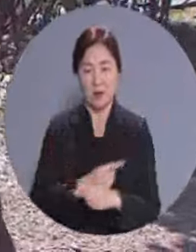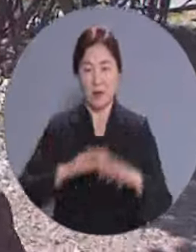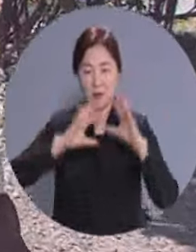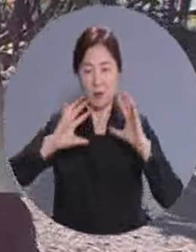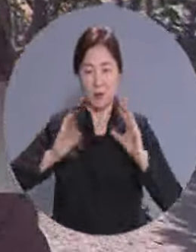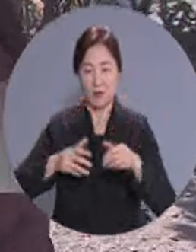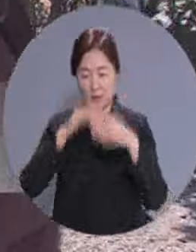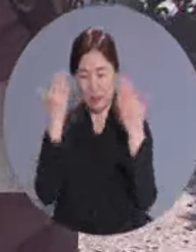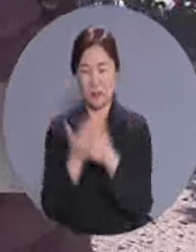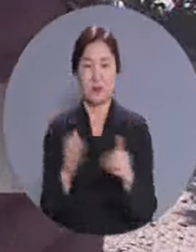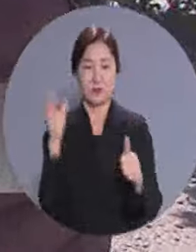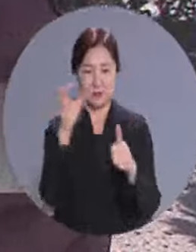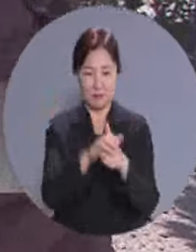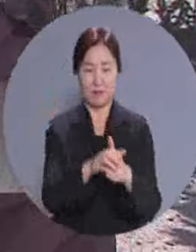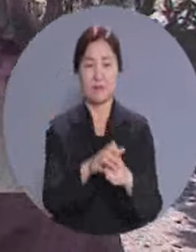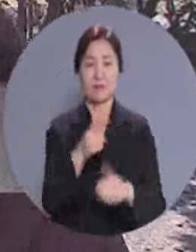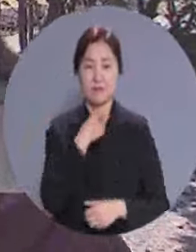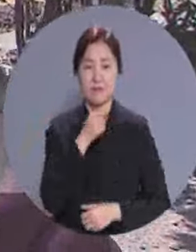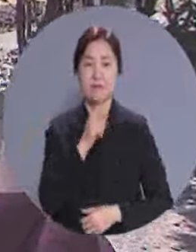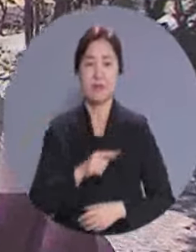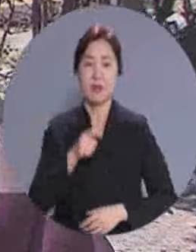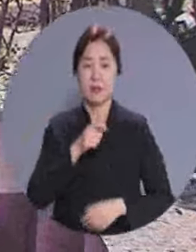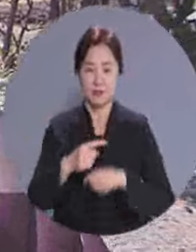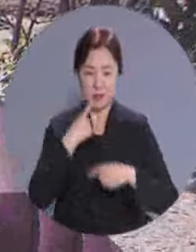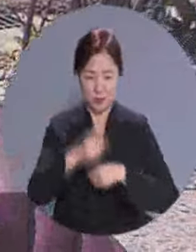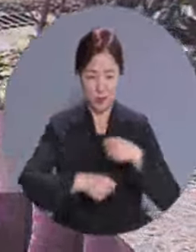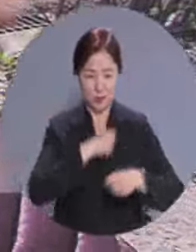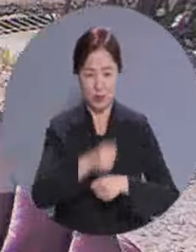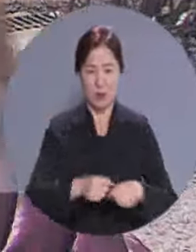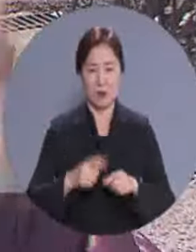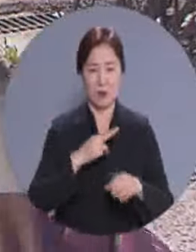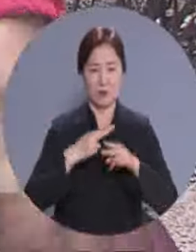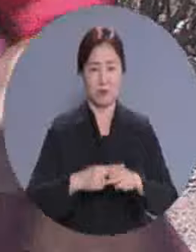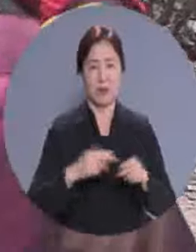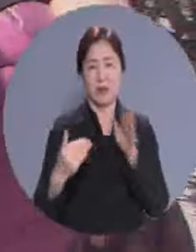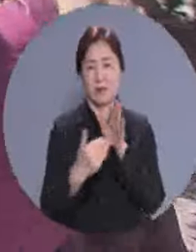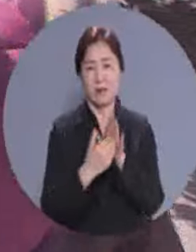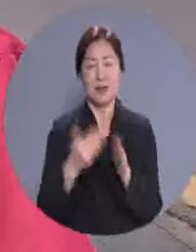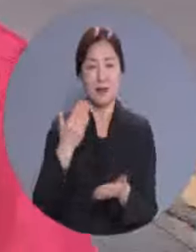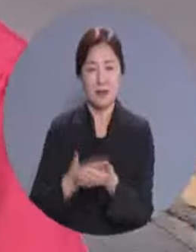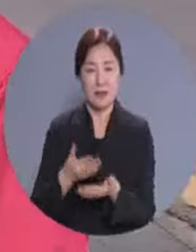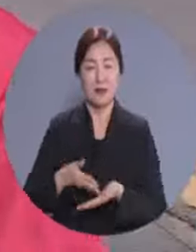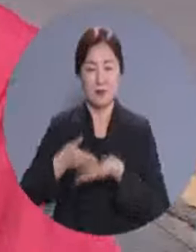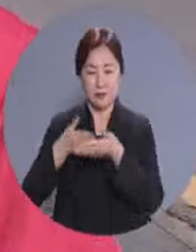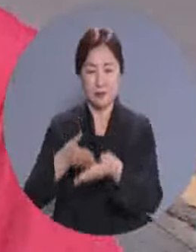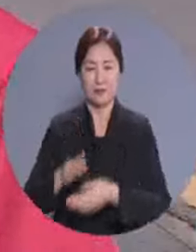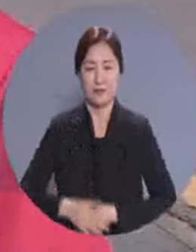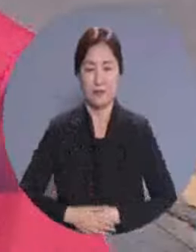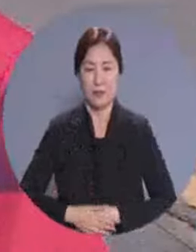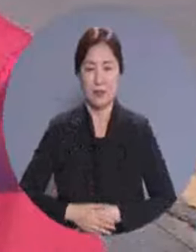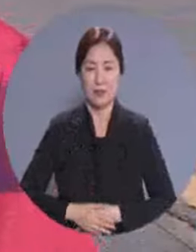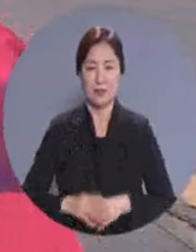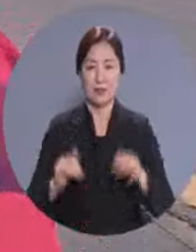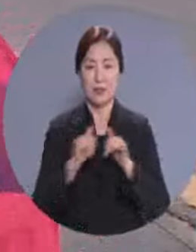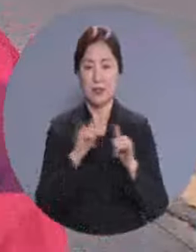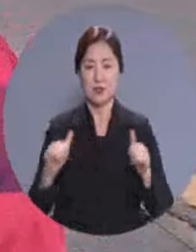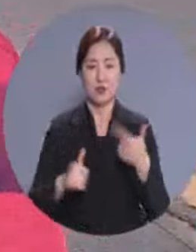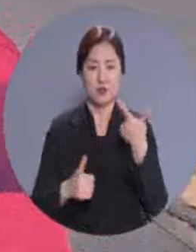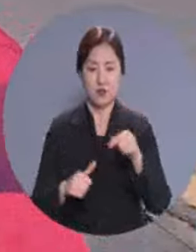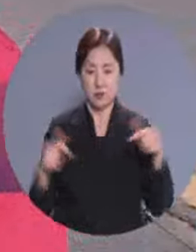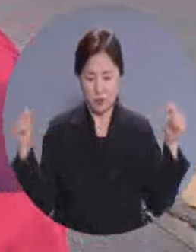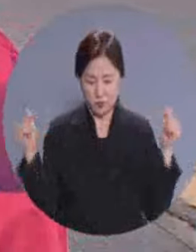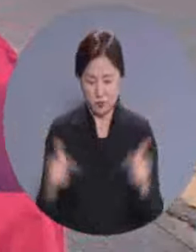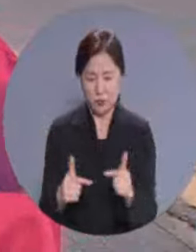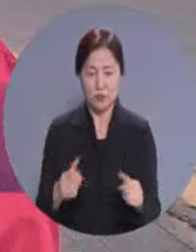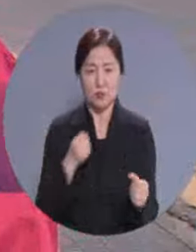전액을 국비로 충당하겠다며 민주당의 독주를 막아달라고 호소하고 있습니다. 인구가 6만 명이 나갔는데도 지금 아무